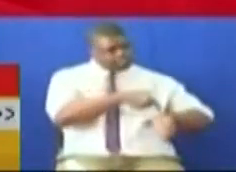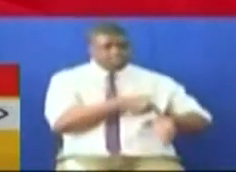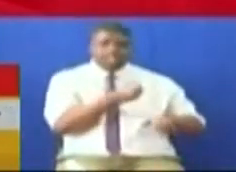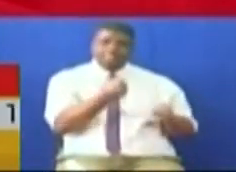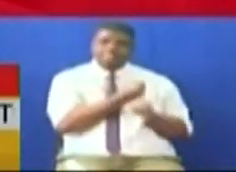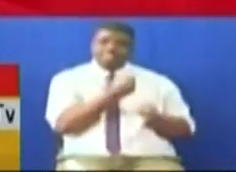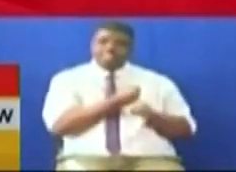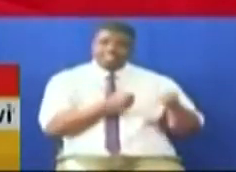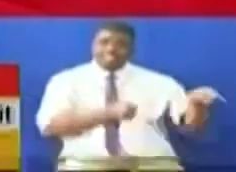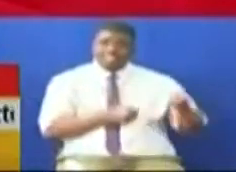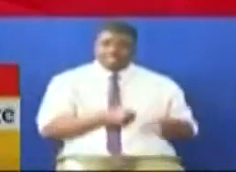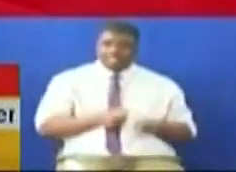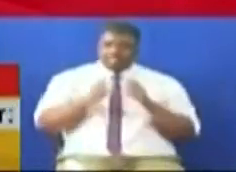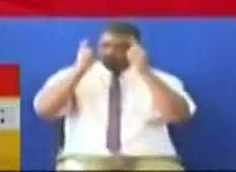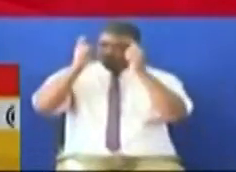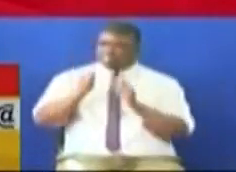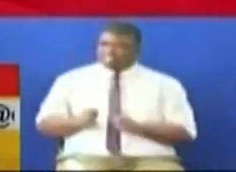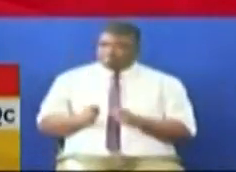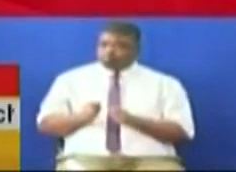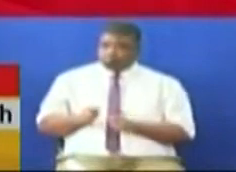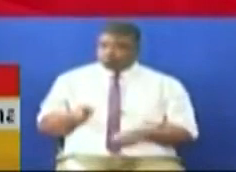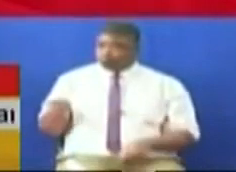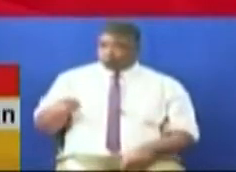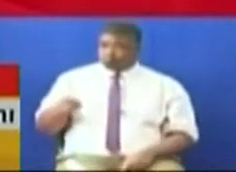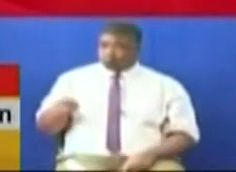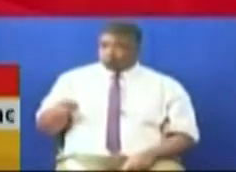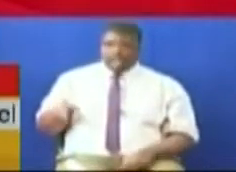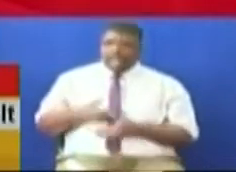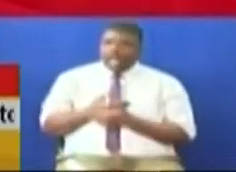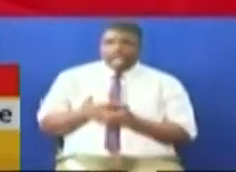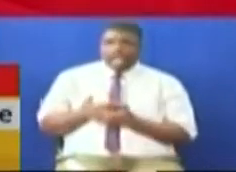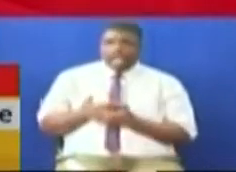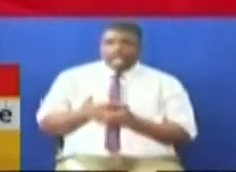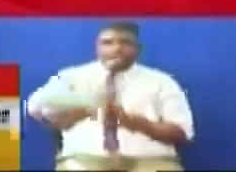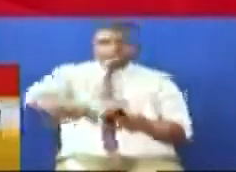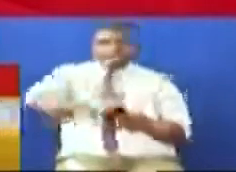accounting officer kuwepo ofisini, yule mtu proper ambaye alikuwa ni katibu mkuu.